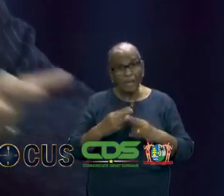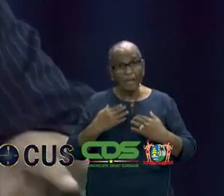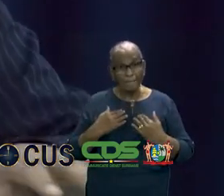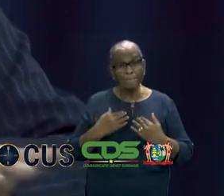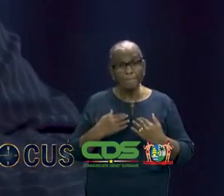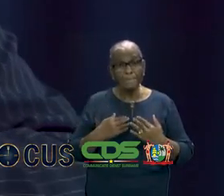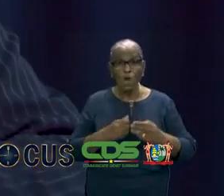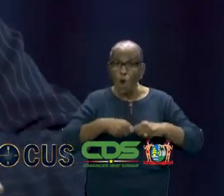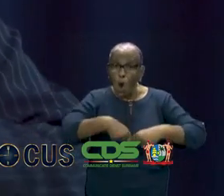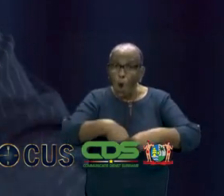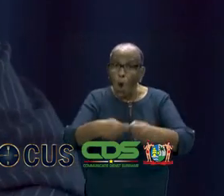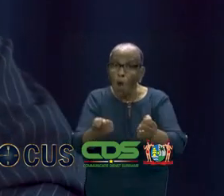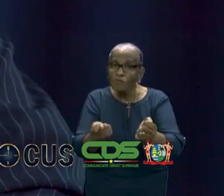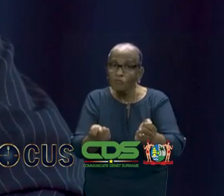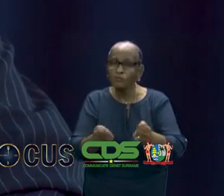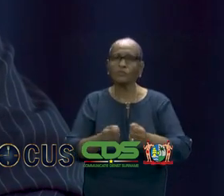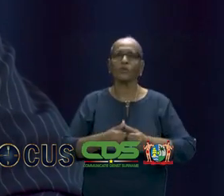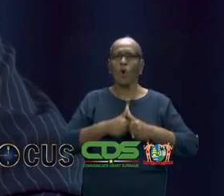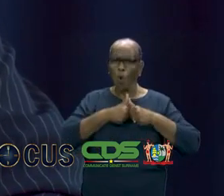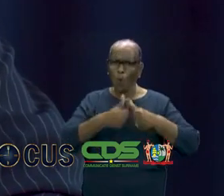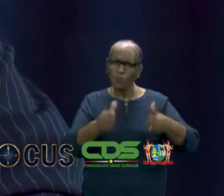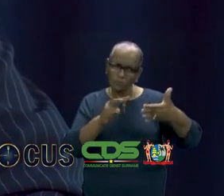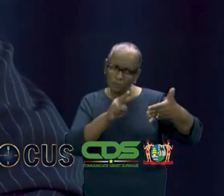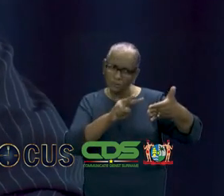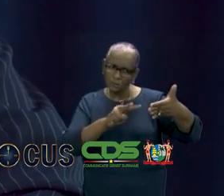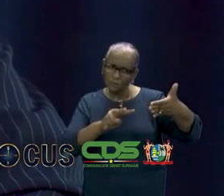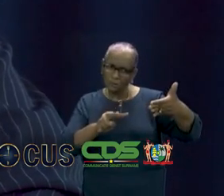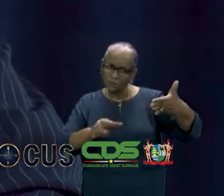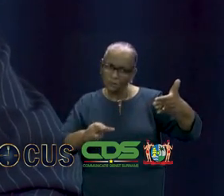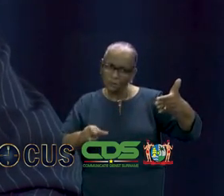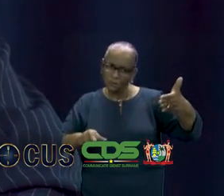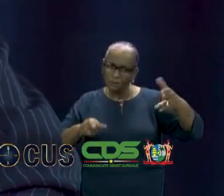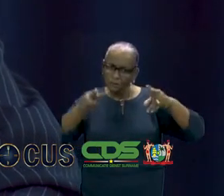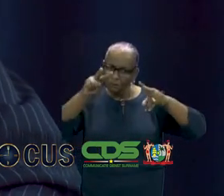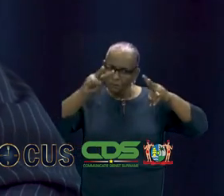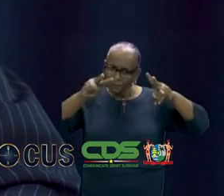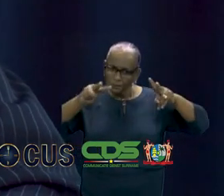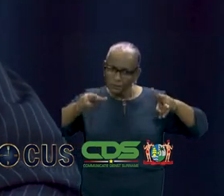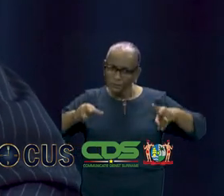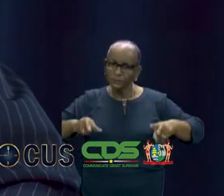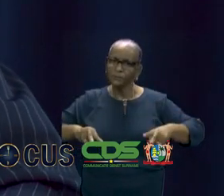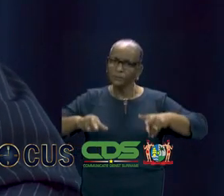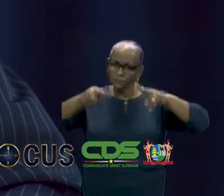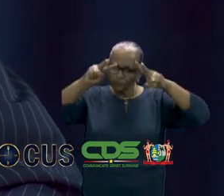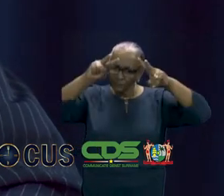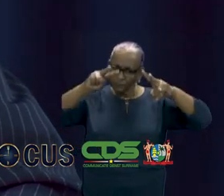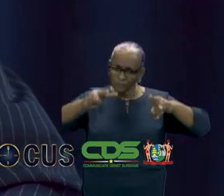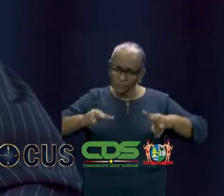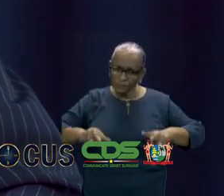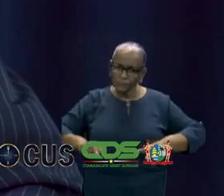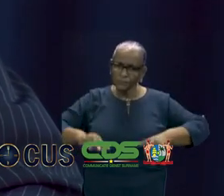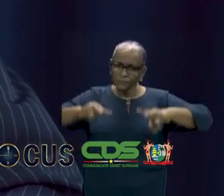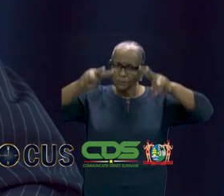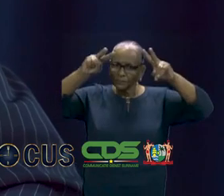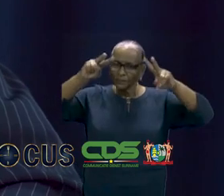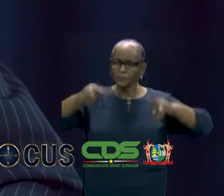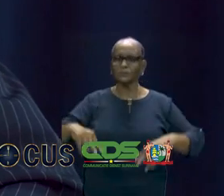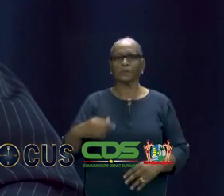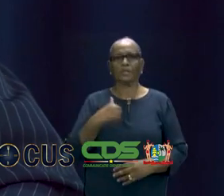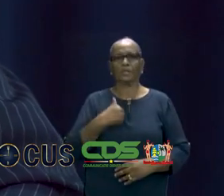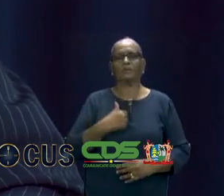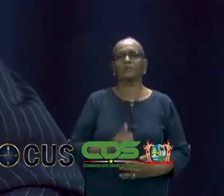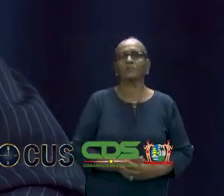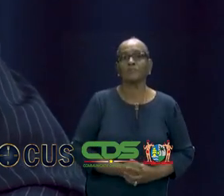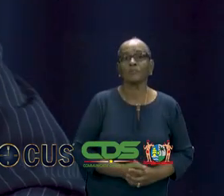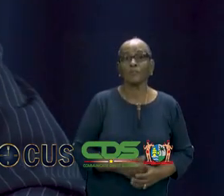de uitvoering daarvan goed kan monitoren. Maar tegelijkertijd maken we een planning. Wat ik kan je nu al zeggen, er gaan heel